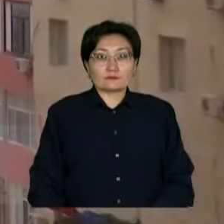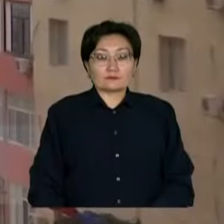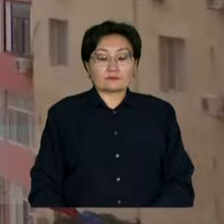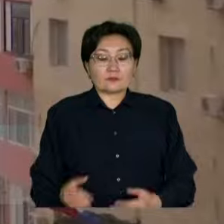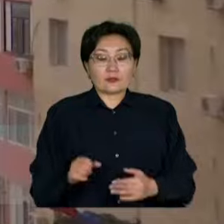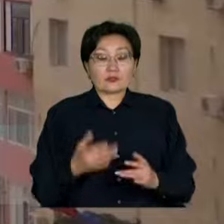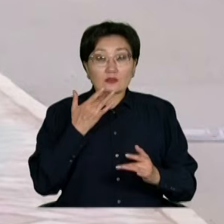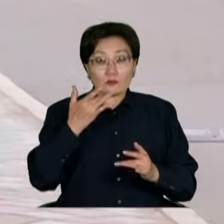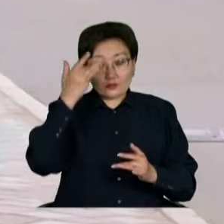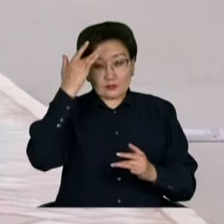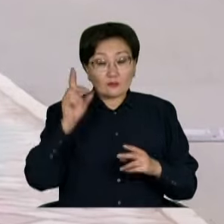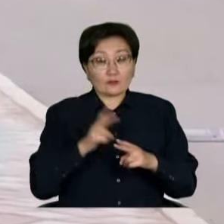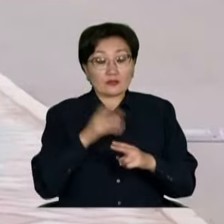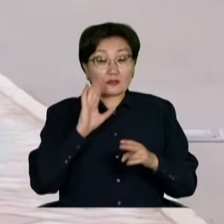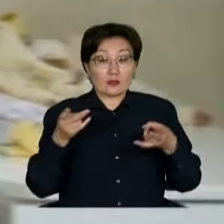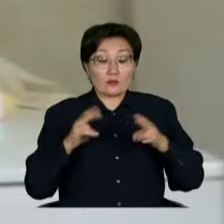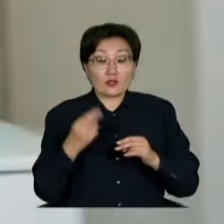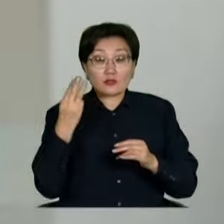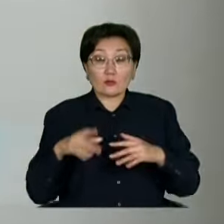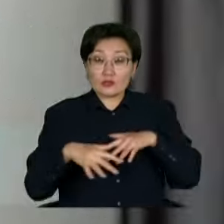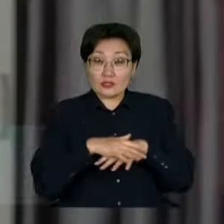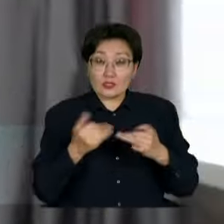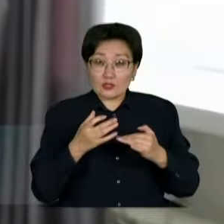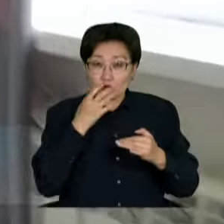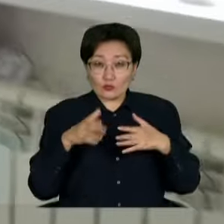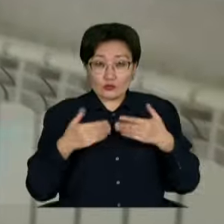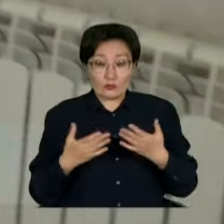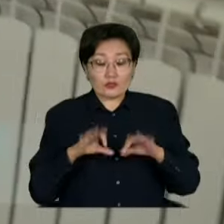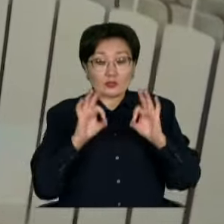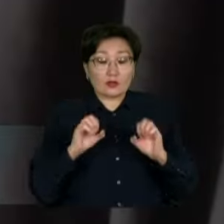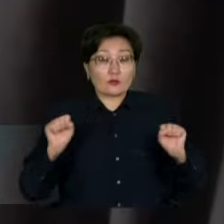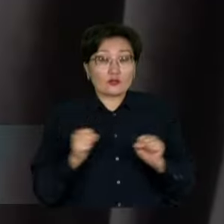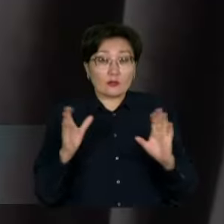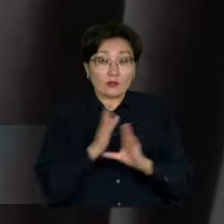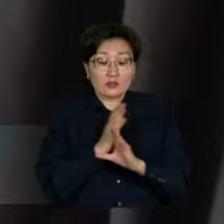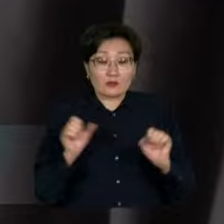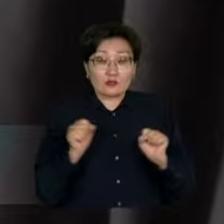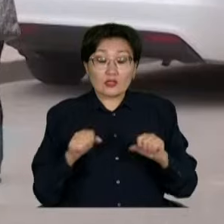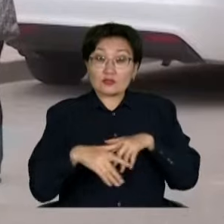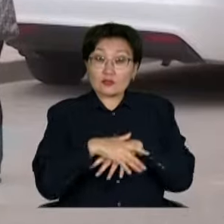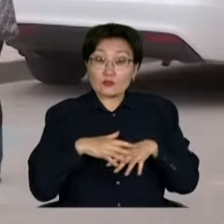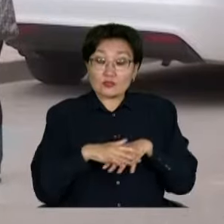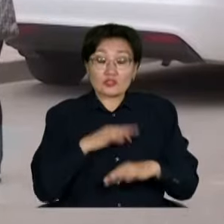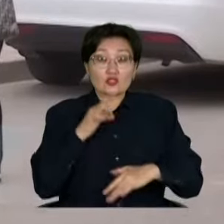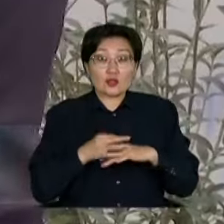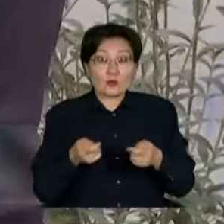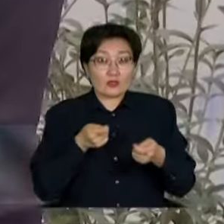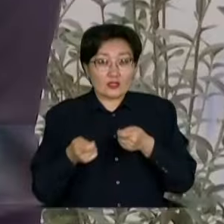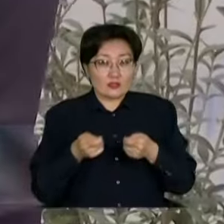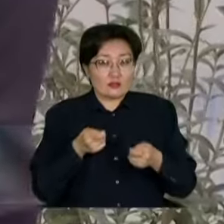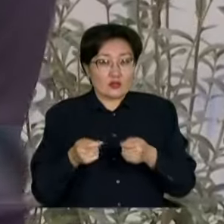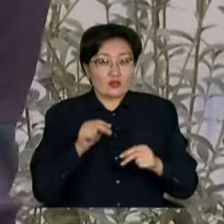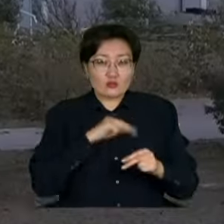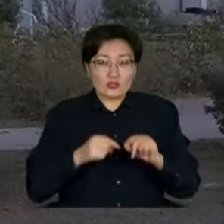Ала жаздай ауызсудан тарыққан ақтаулықтар енді жылуға жармай отыр. Күздің қара суығында дірдек қаққан тұрғындар жауаптылардың жұмысына